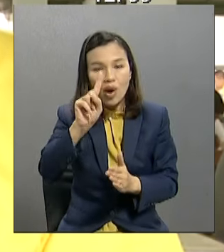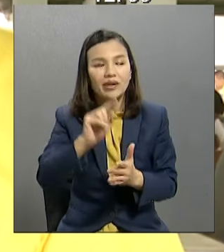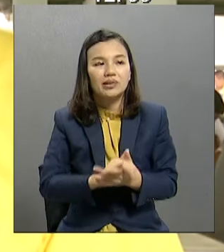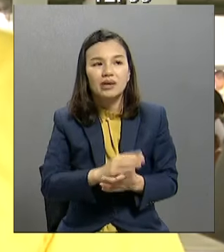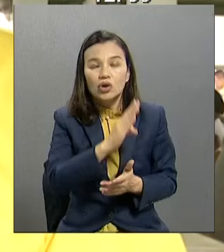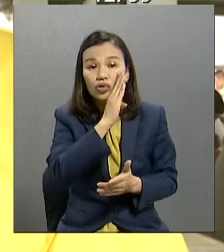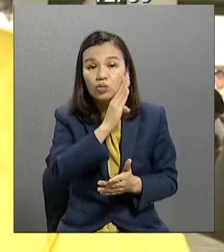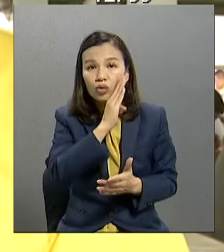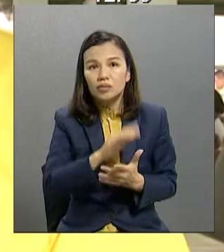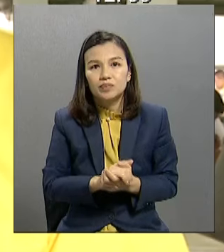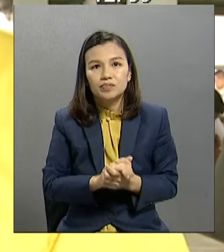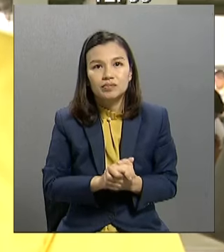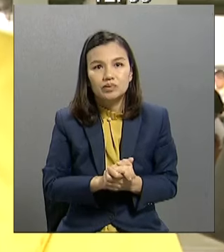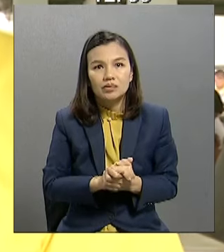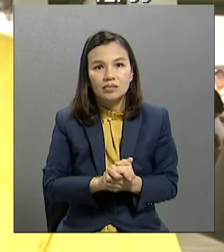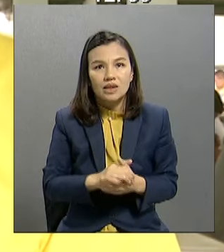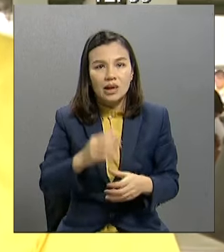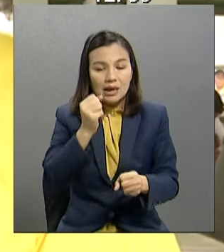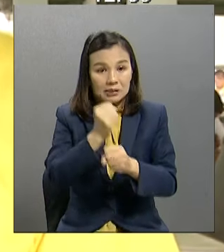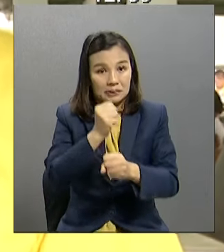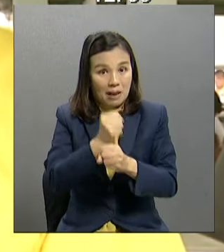าเราจะเป็นองค์กรที่นำ